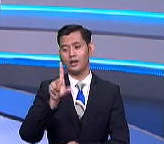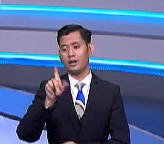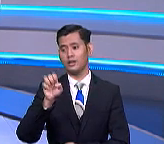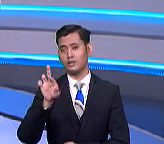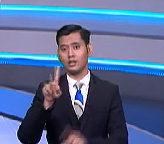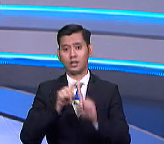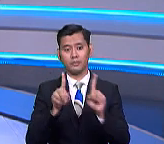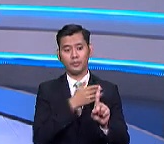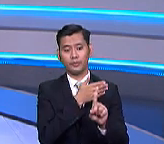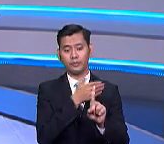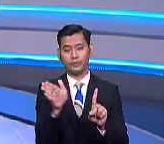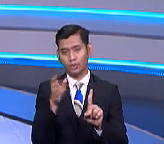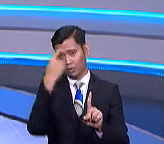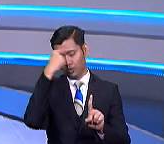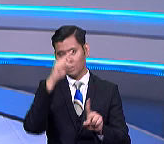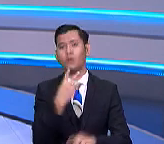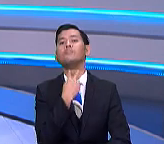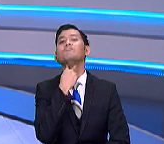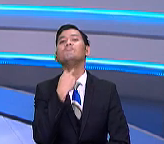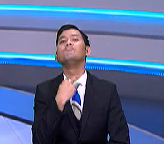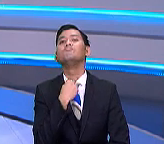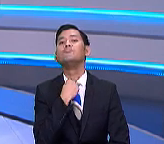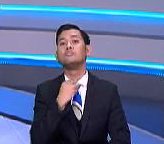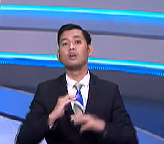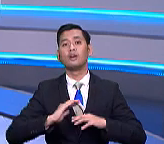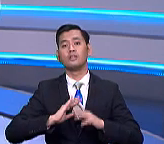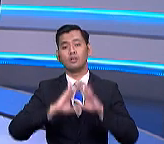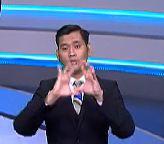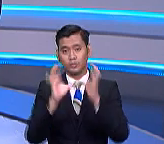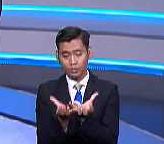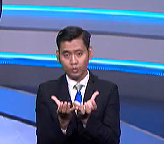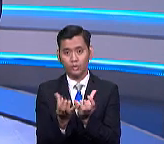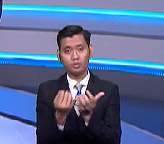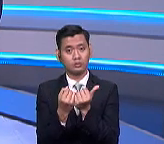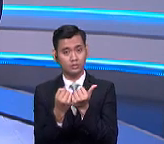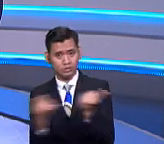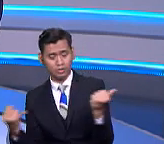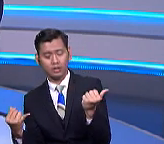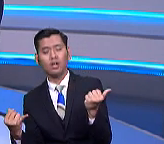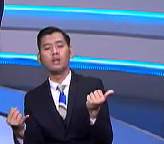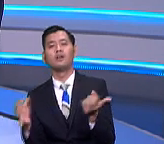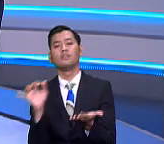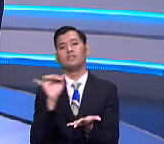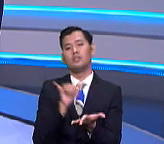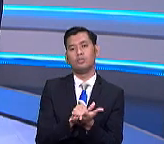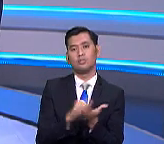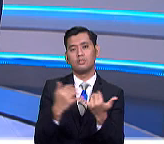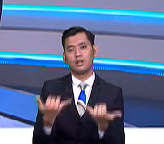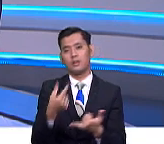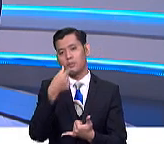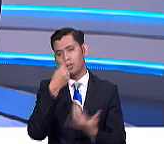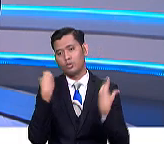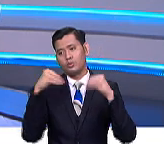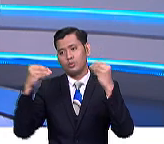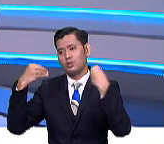menggugurkan janin. Mudah didapati menerusi pembelian secara dalam talian menyebabkan tren penjualan tersebut